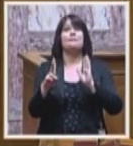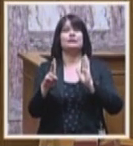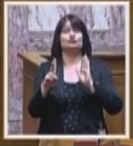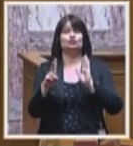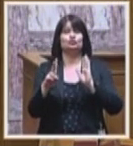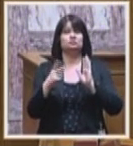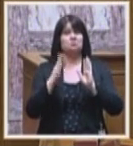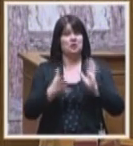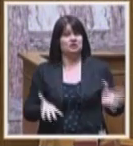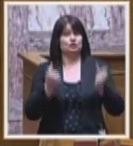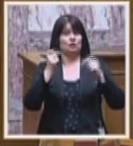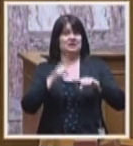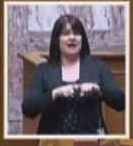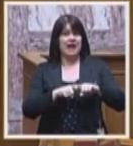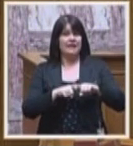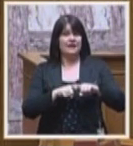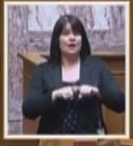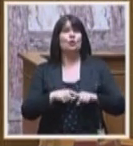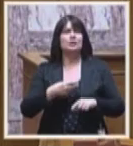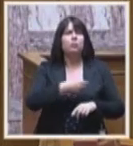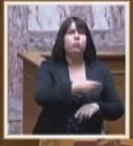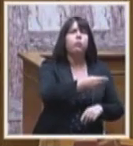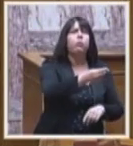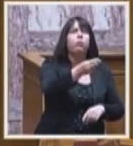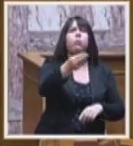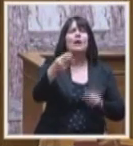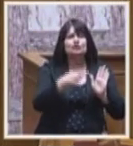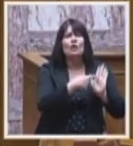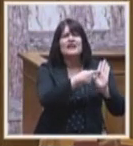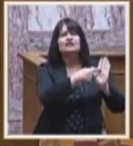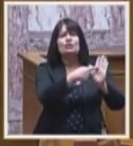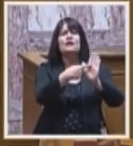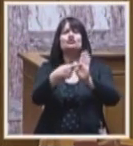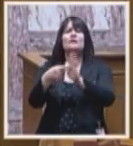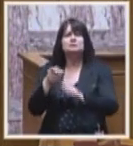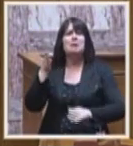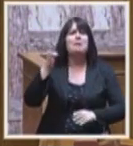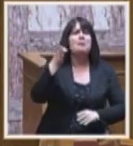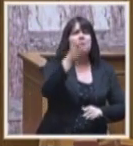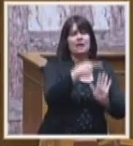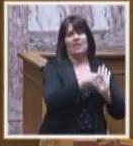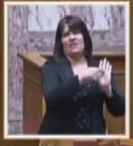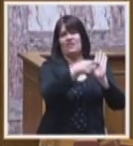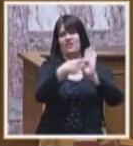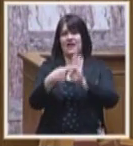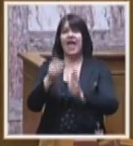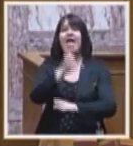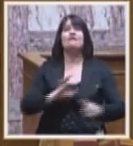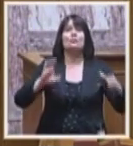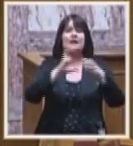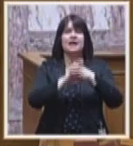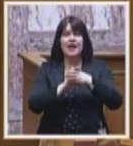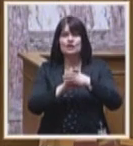Ελλάδα το περιφέρεται παντού. Το περιφέρατε παντού. Σε όλη την Ευρωπαϊκή